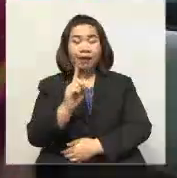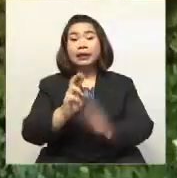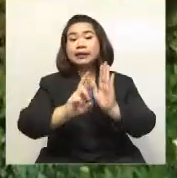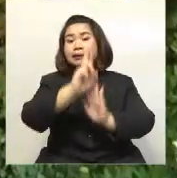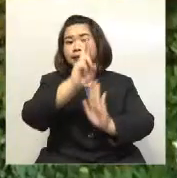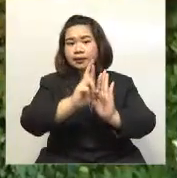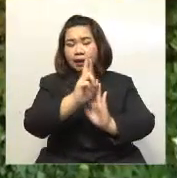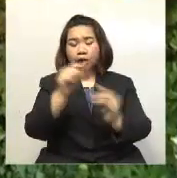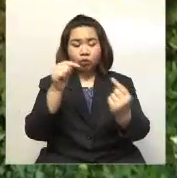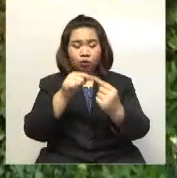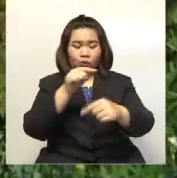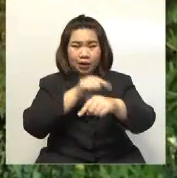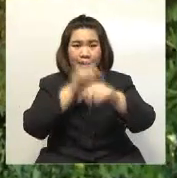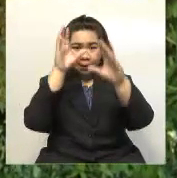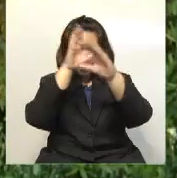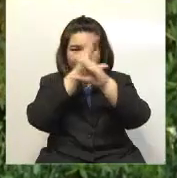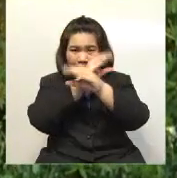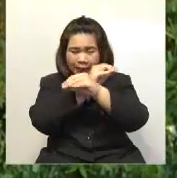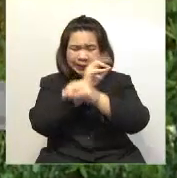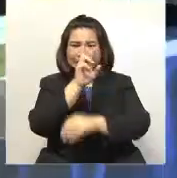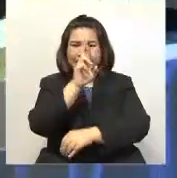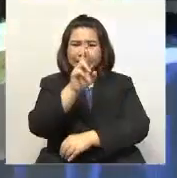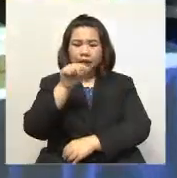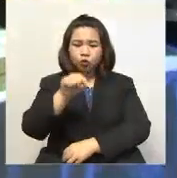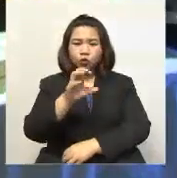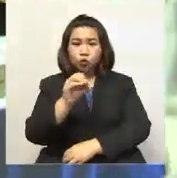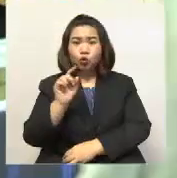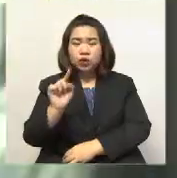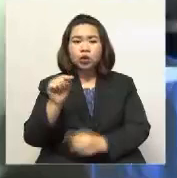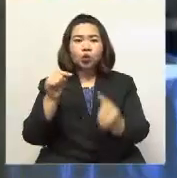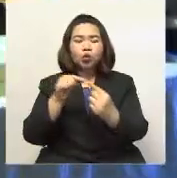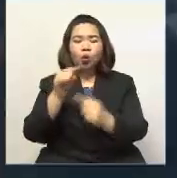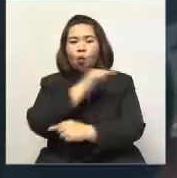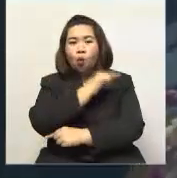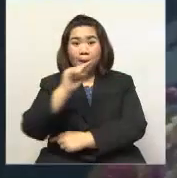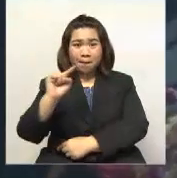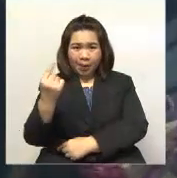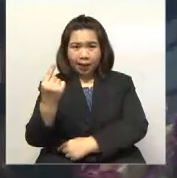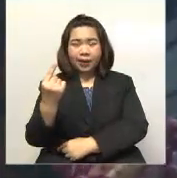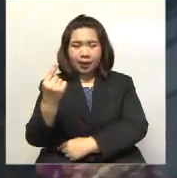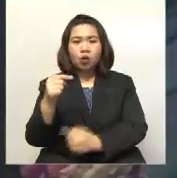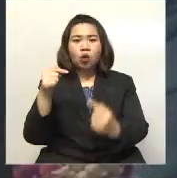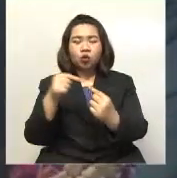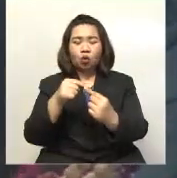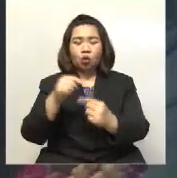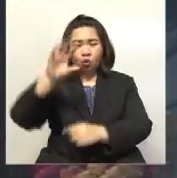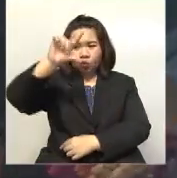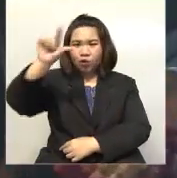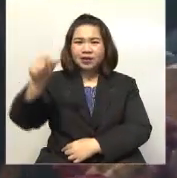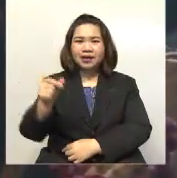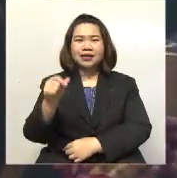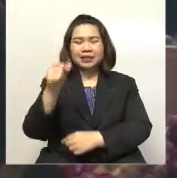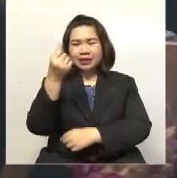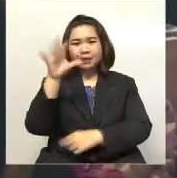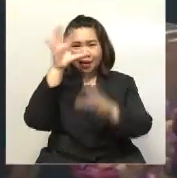ที่เชียงรายเนี่ยพอถึงเวลาเที่ยงคืน1นาทีย่างเข้าสู่วันใหม่ซึ่งตรงกับวันเพ็ญ15ค่ําเดือน11ค่ะ